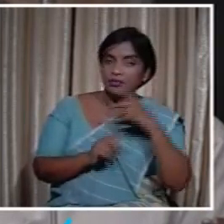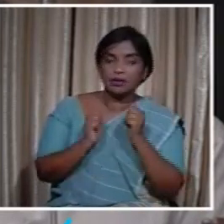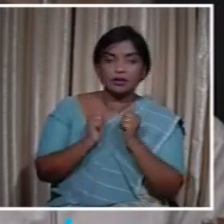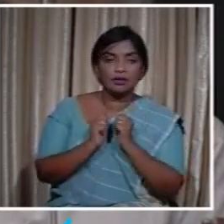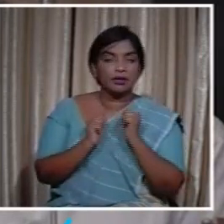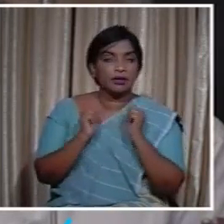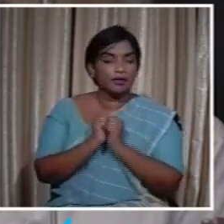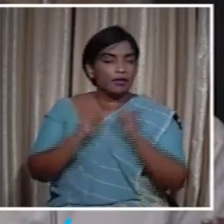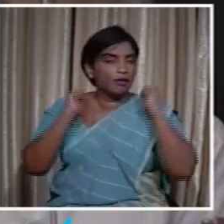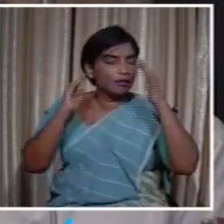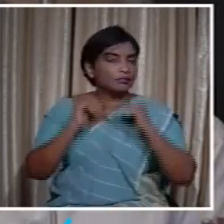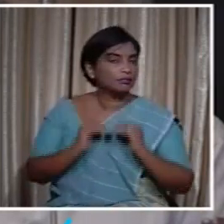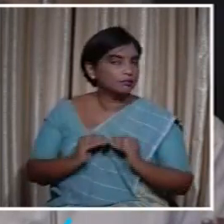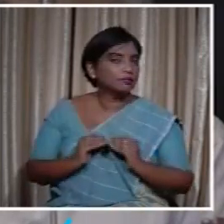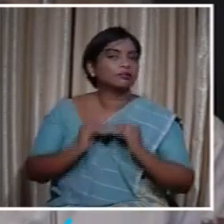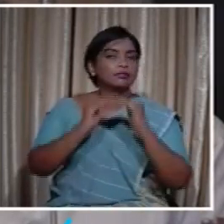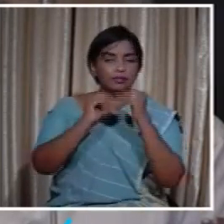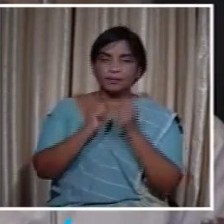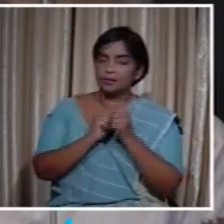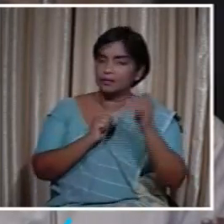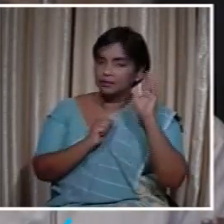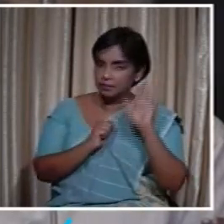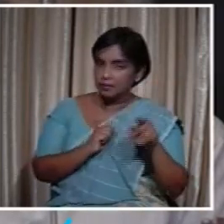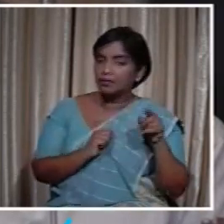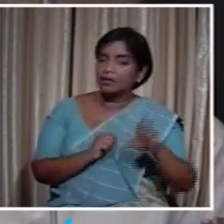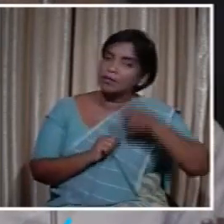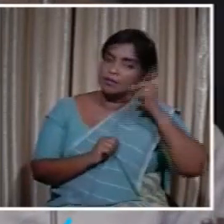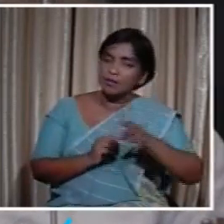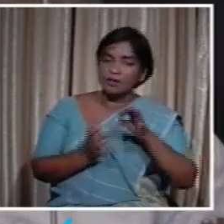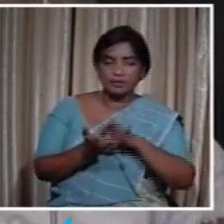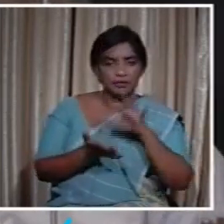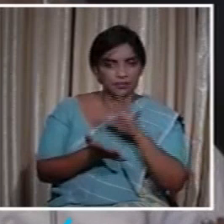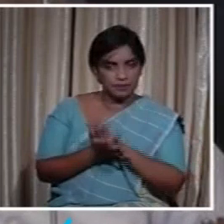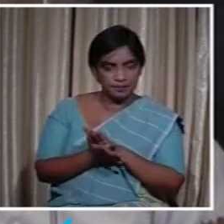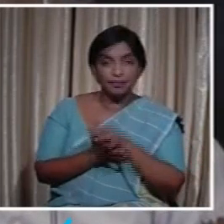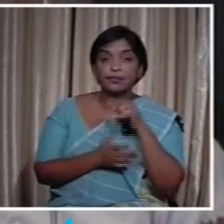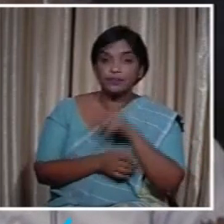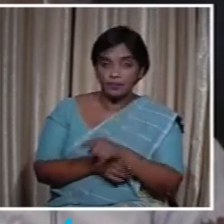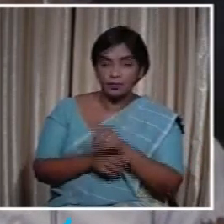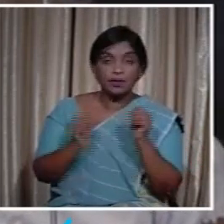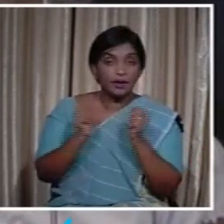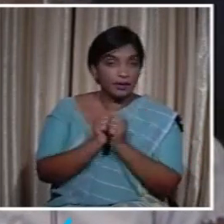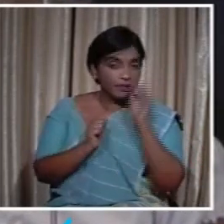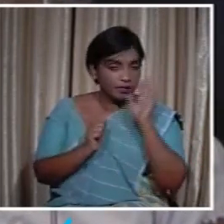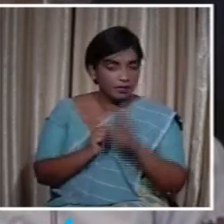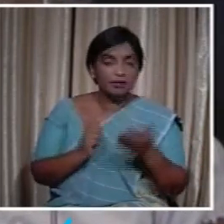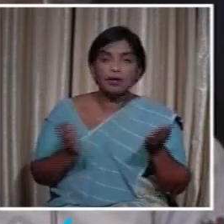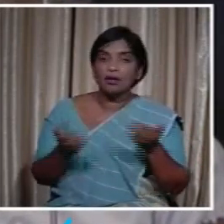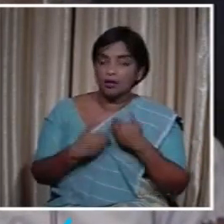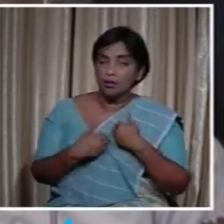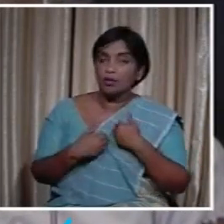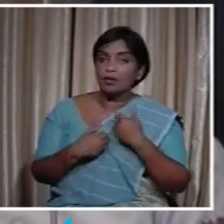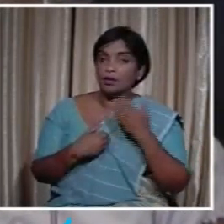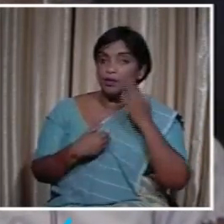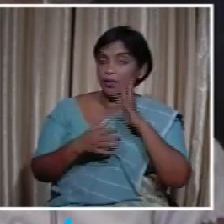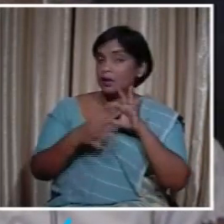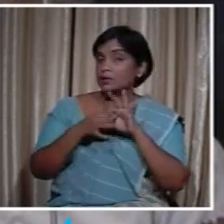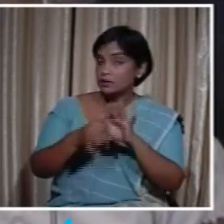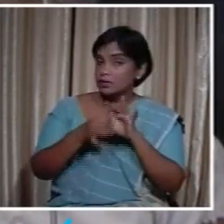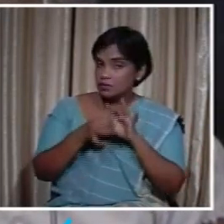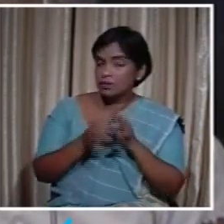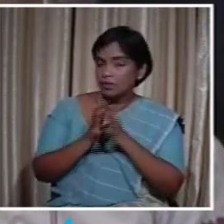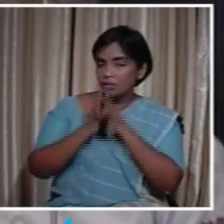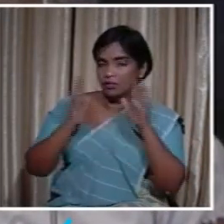மாதங்களுக்கு 2.4 மில்லியன் நெல் தேவை. எனினும் நாட்டில் 1.6 மில்லியன் நெல் மாத்திரமே அறுவடை செய்ய முடியுமாக